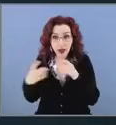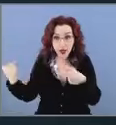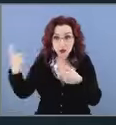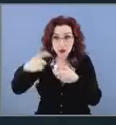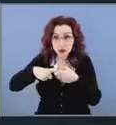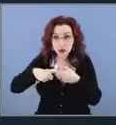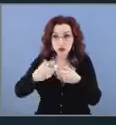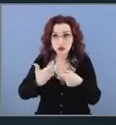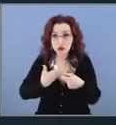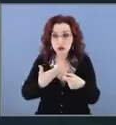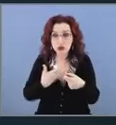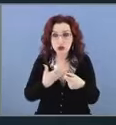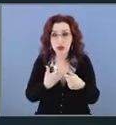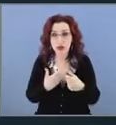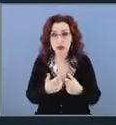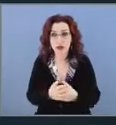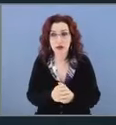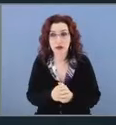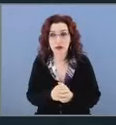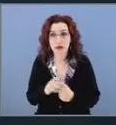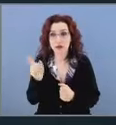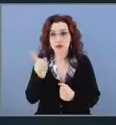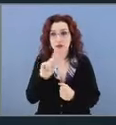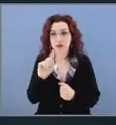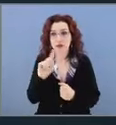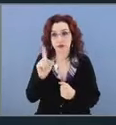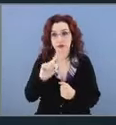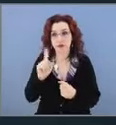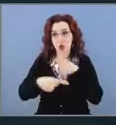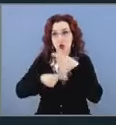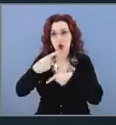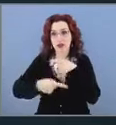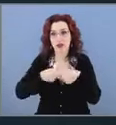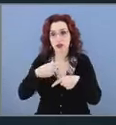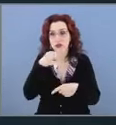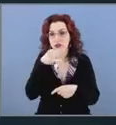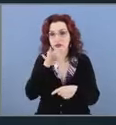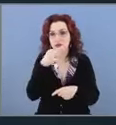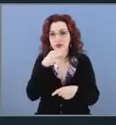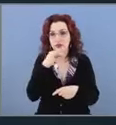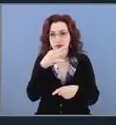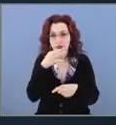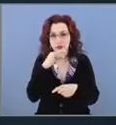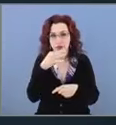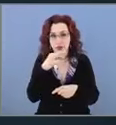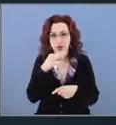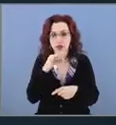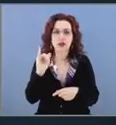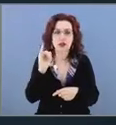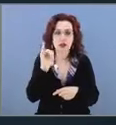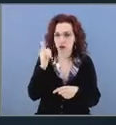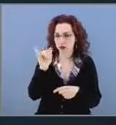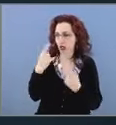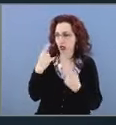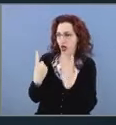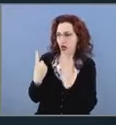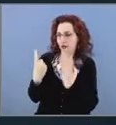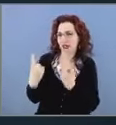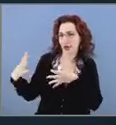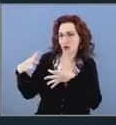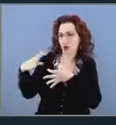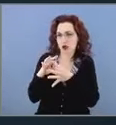No, iniziamo gli interventi. Sì, allora in attesa del collegamento, allora passiamo adesso al contributo